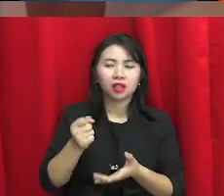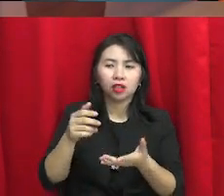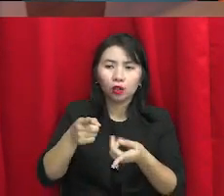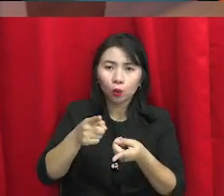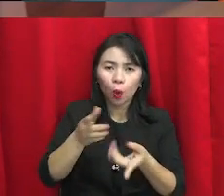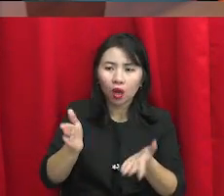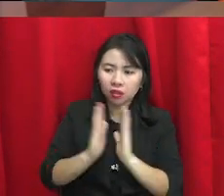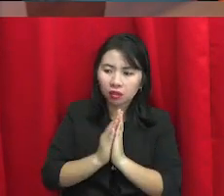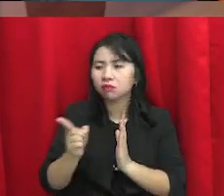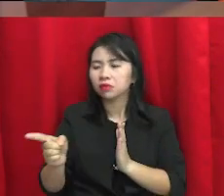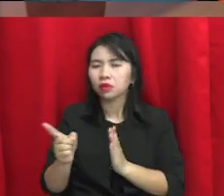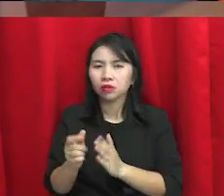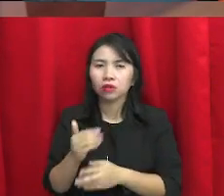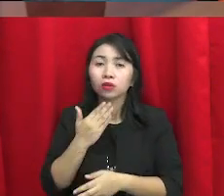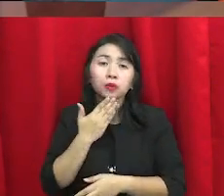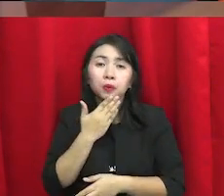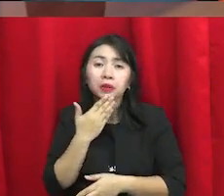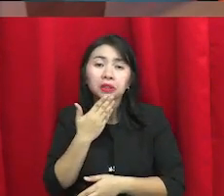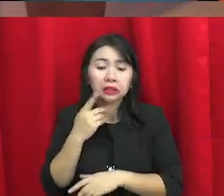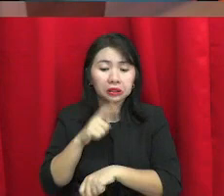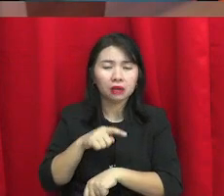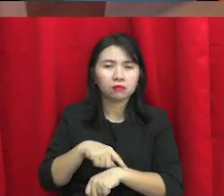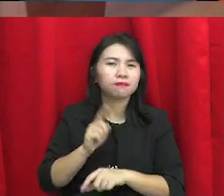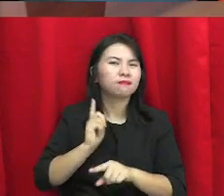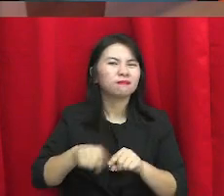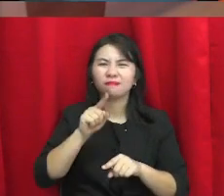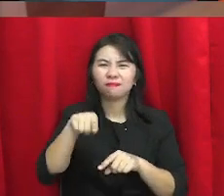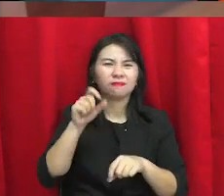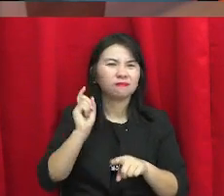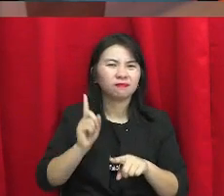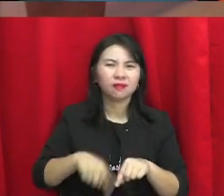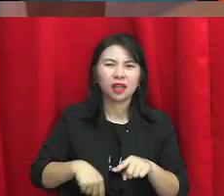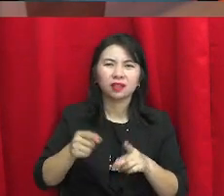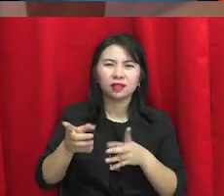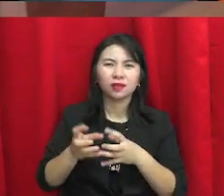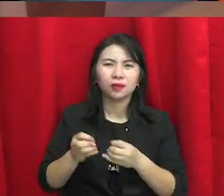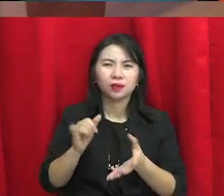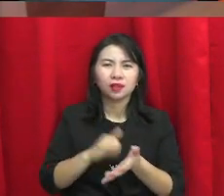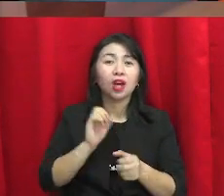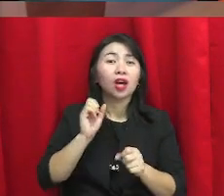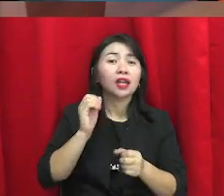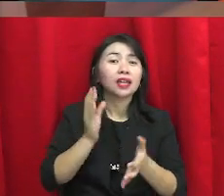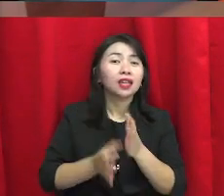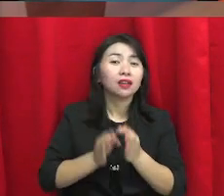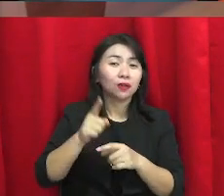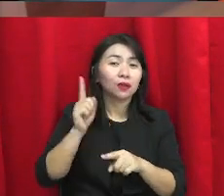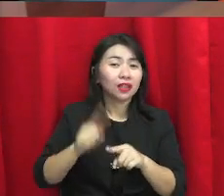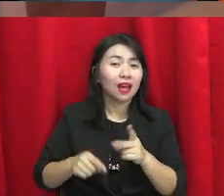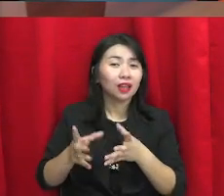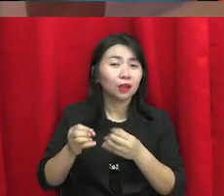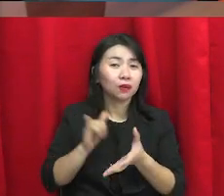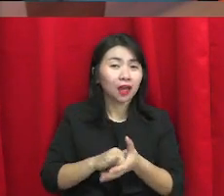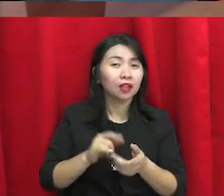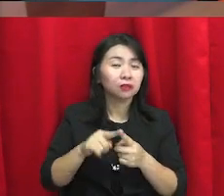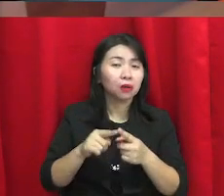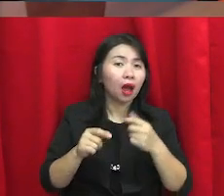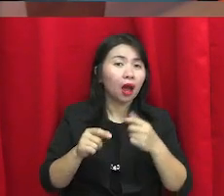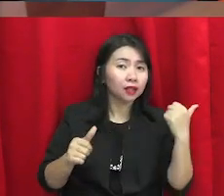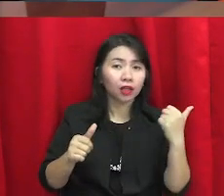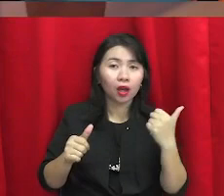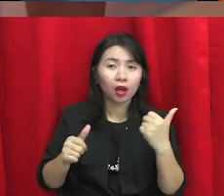eh. O, di ba? Eh, sa Diyos, hindi nyo pa magawa. Eh, kung Diyos nga, hindi nyo malambing eh. Huwag muna kayong maghahanap ng taong malalambing.